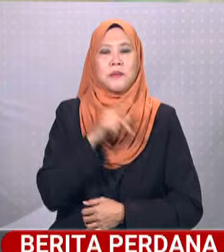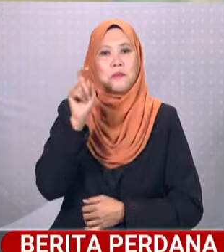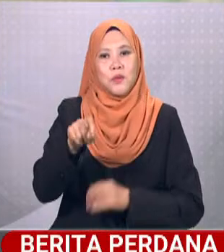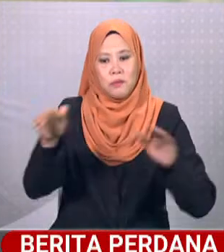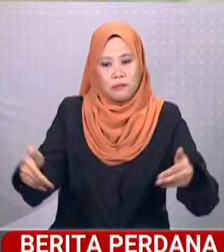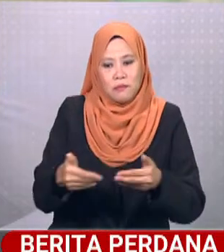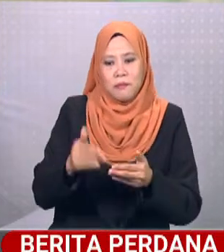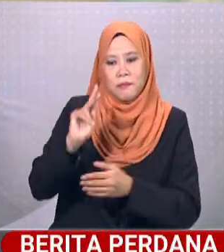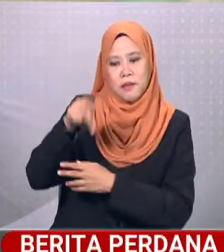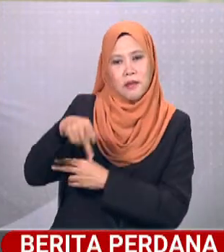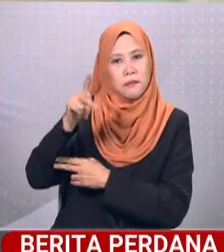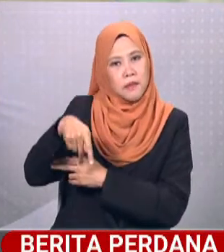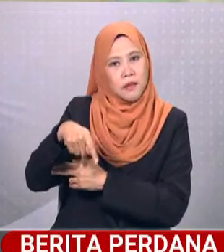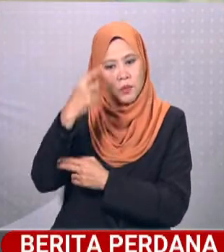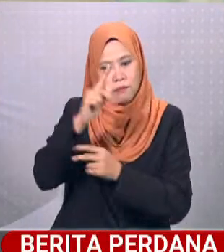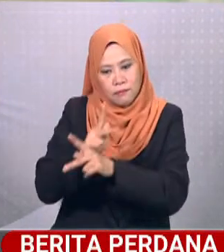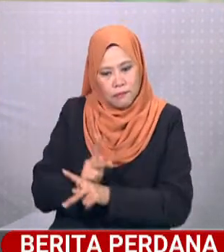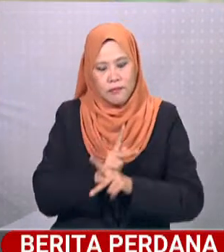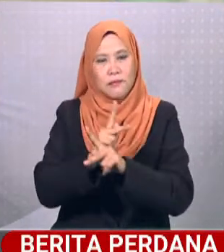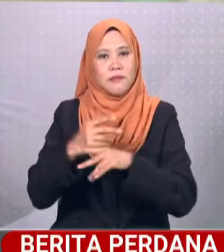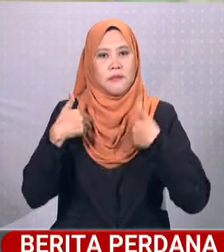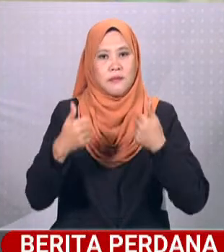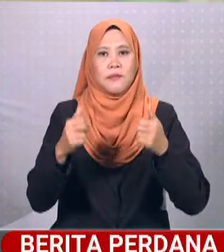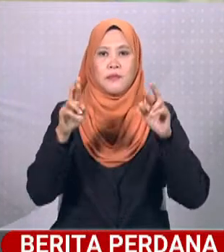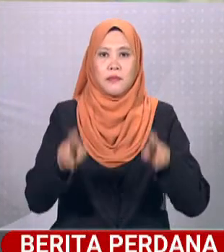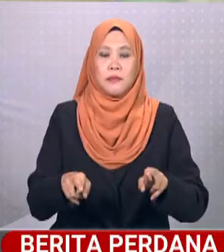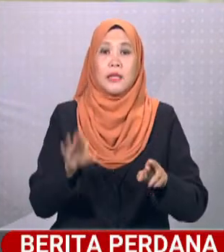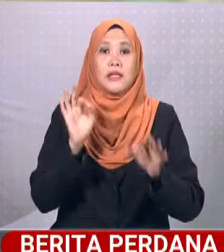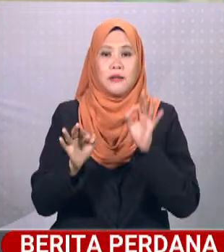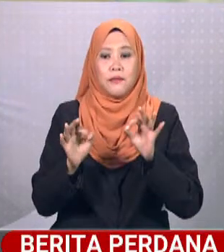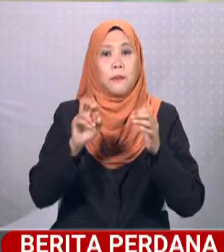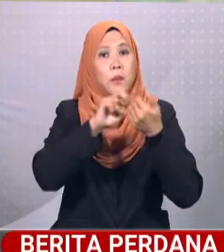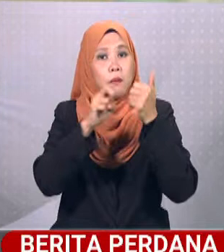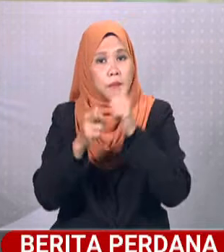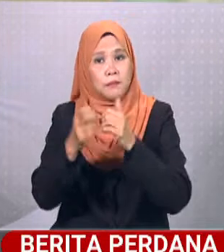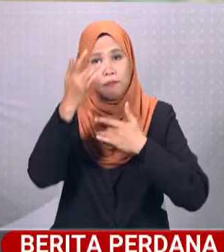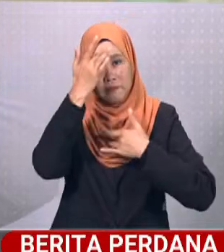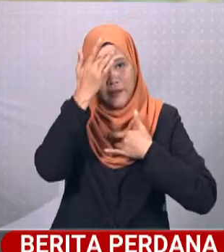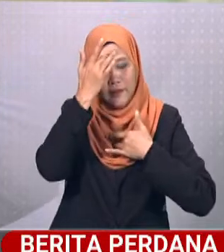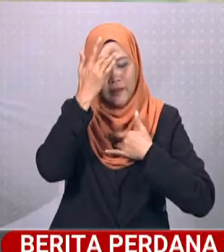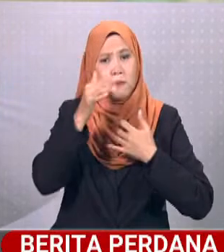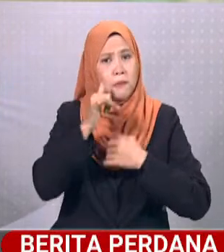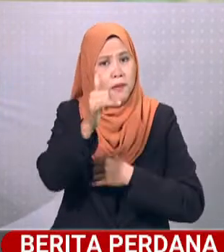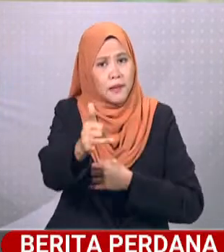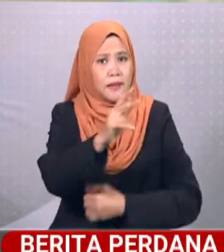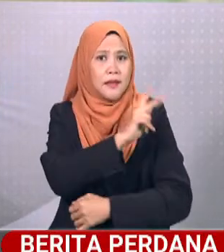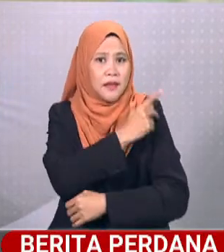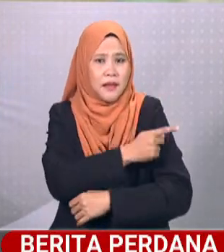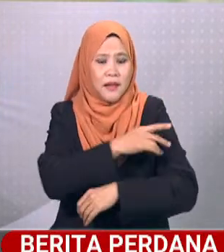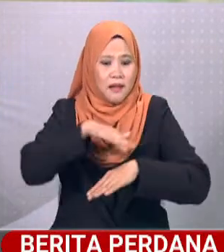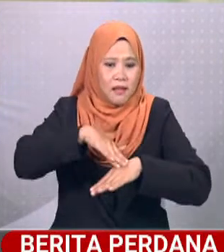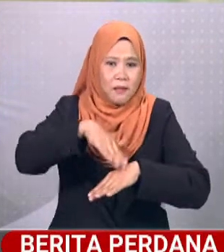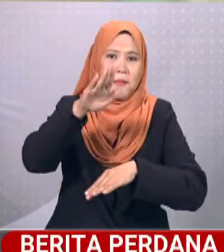memperkenalkan PKP kerana nak menjaga kesihatan rakyat. Jadi jika melibatkan isu kesihatan ke klinik dan sebagainya, terletak lebih